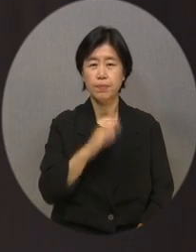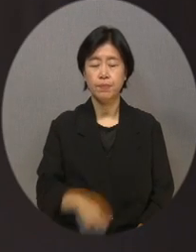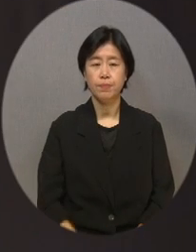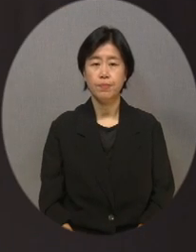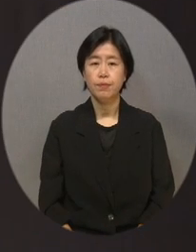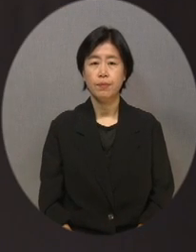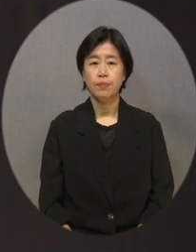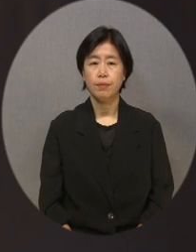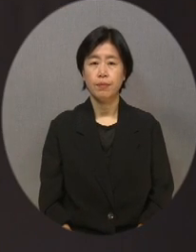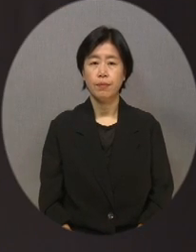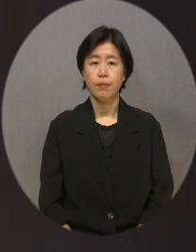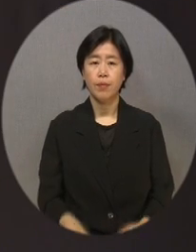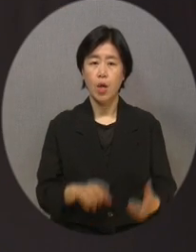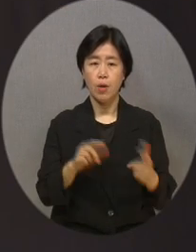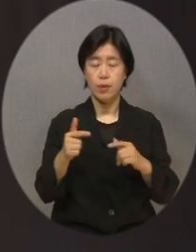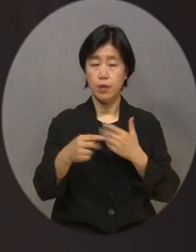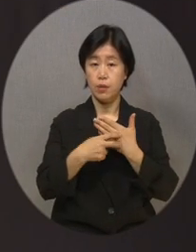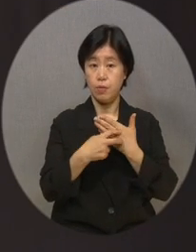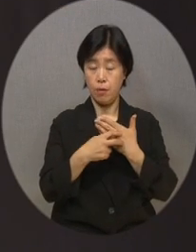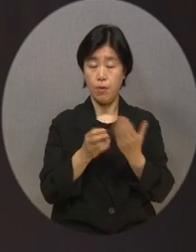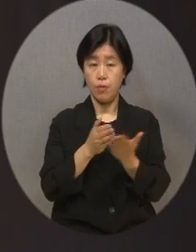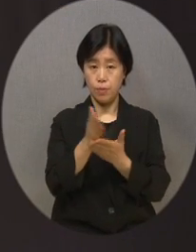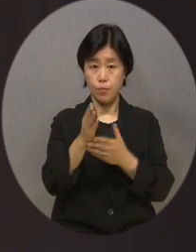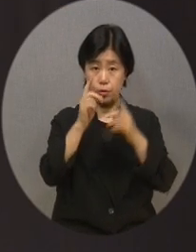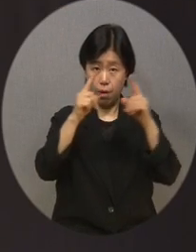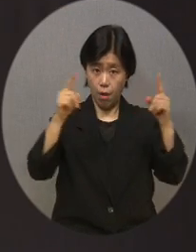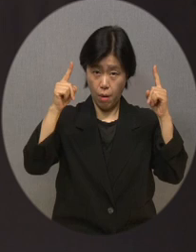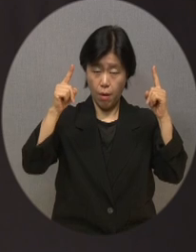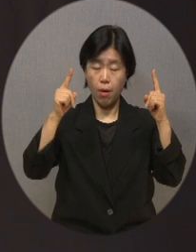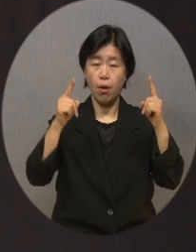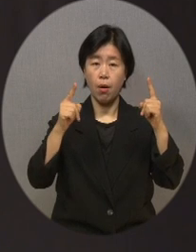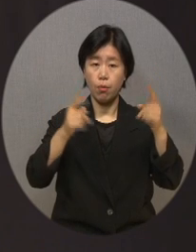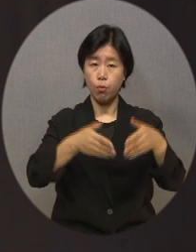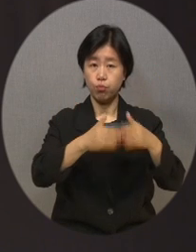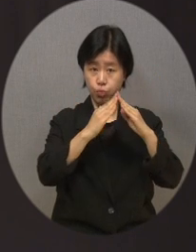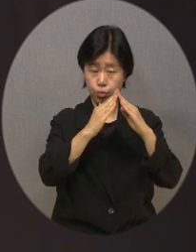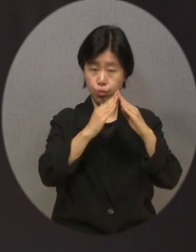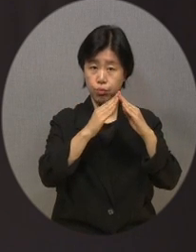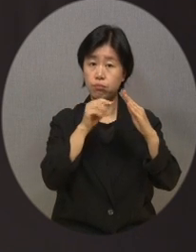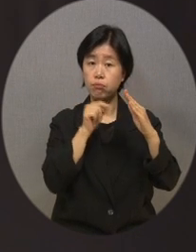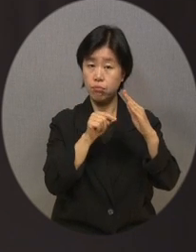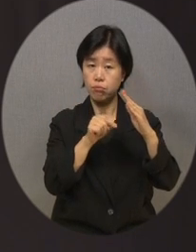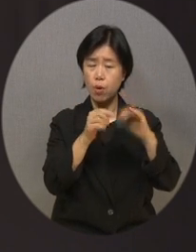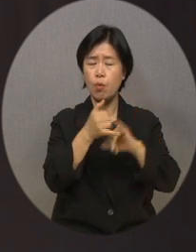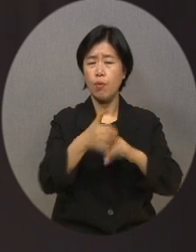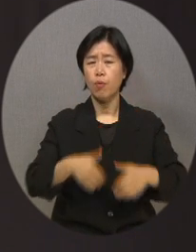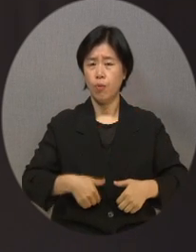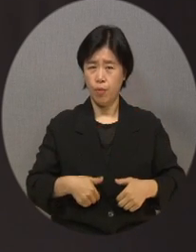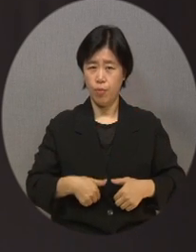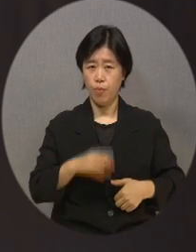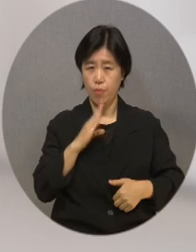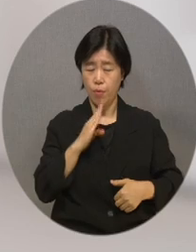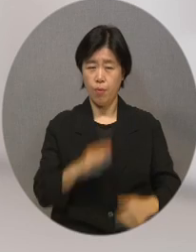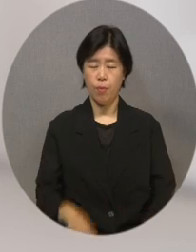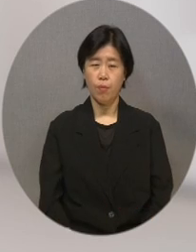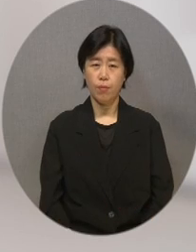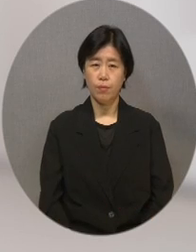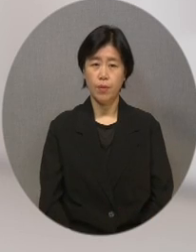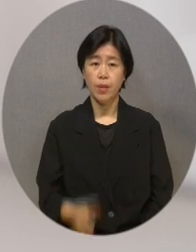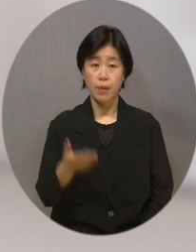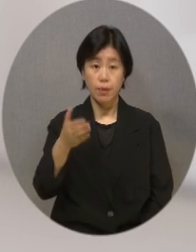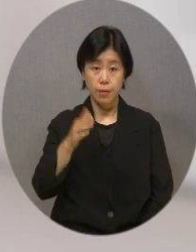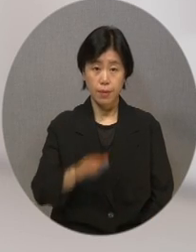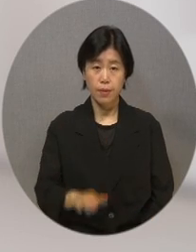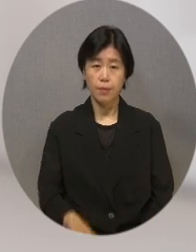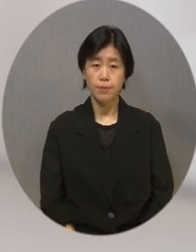의대나 공공의료 대학원을 또 만들어내는 것은 뭐 당연한 일이고 해야 되는 일이다. 다만 이제